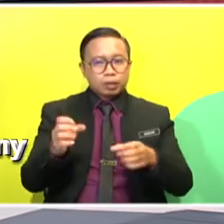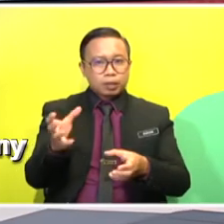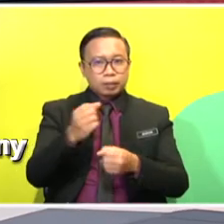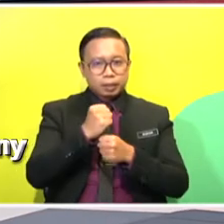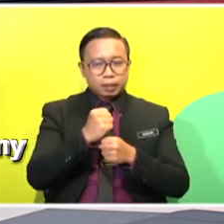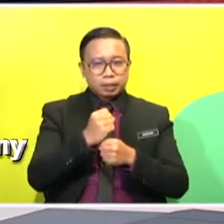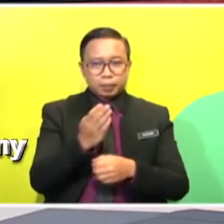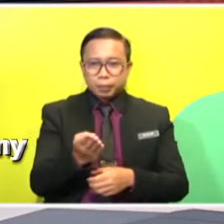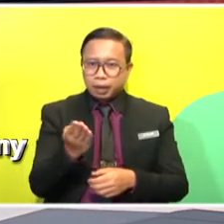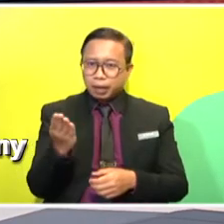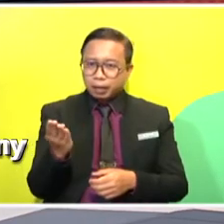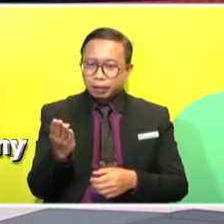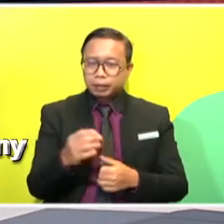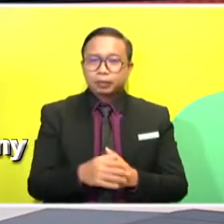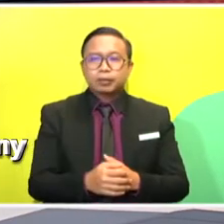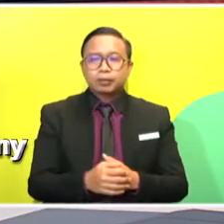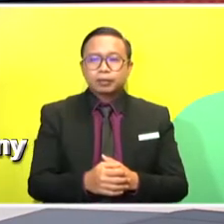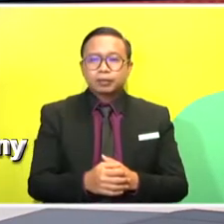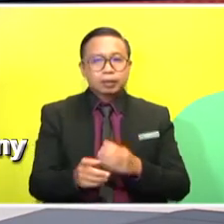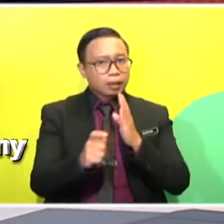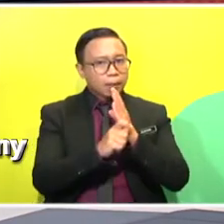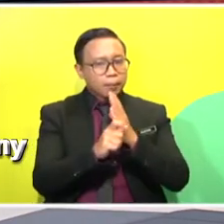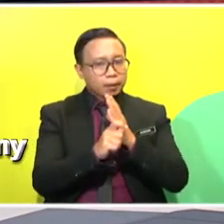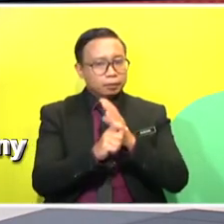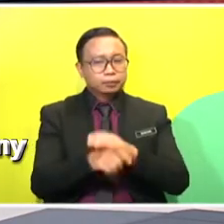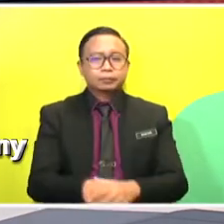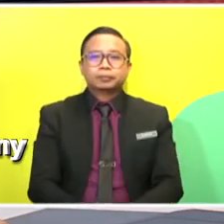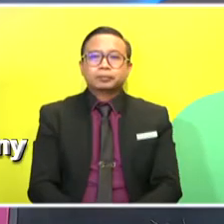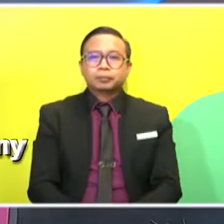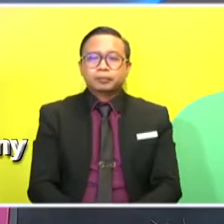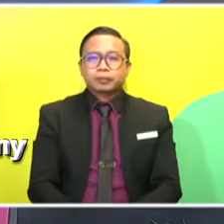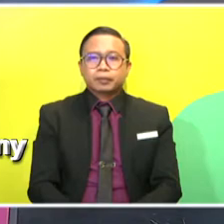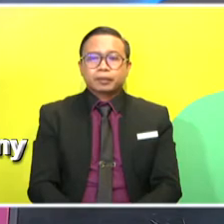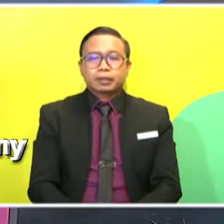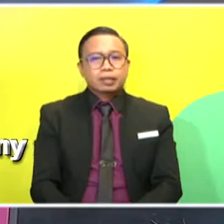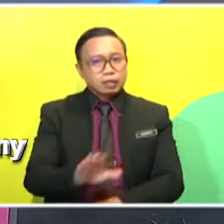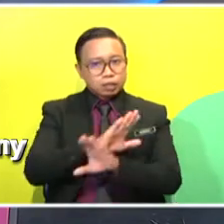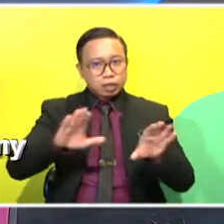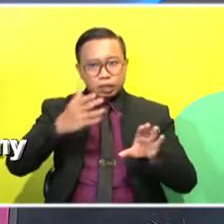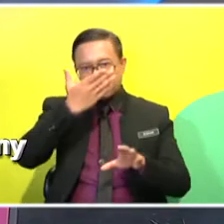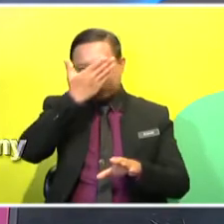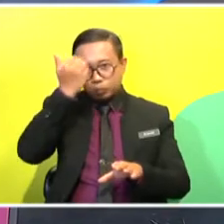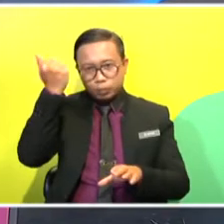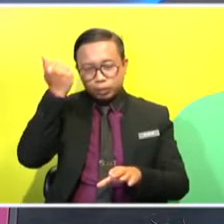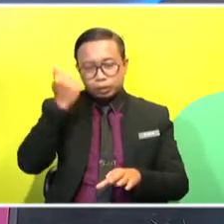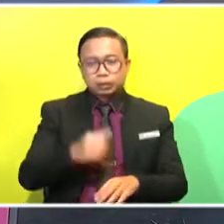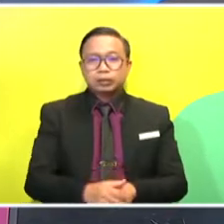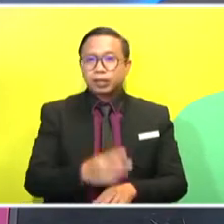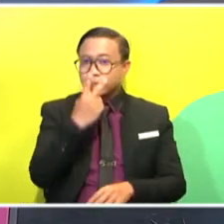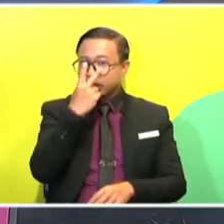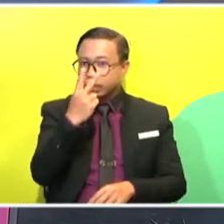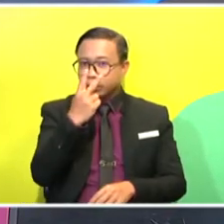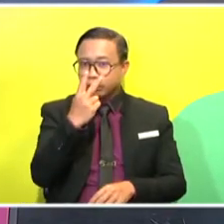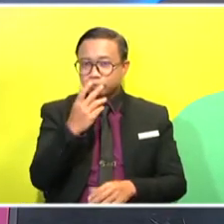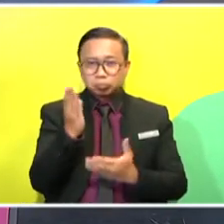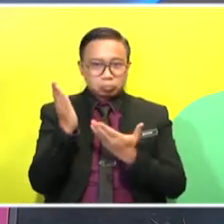tambahan selain daripada apa yang cikgu berikan pada hari ini. Baiklah. Jangan lupa untuk layari pautan Sumberku yang telah terpapar di